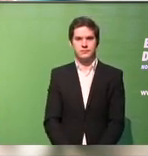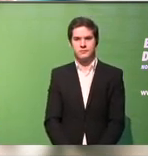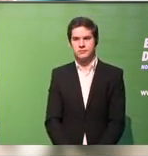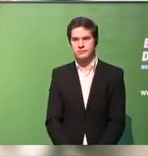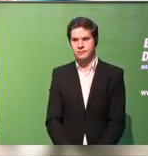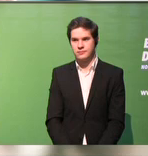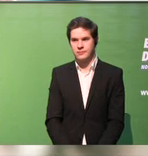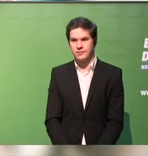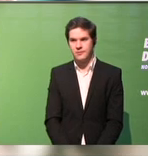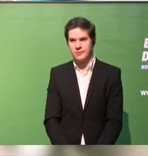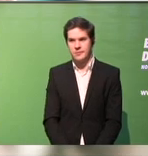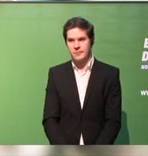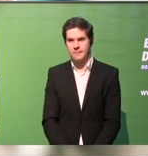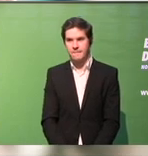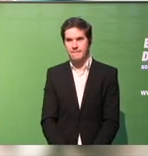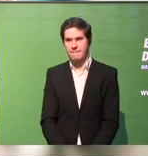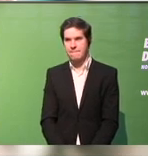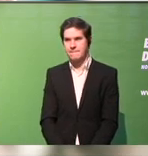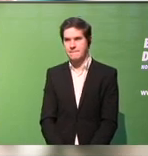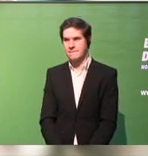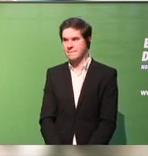So.